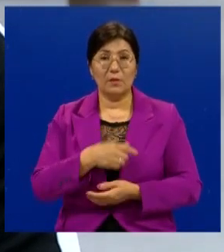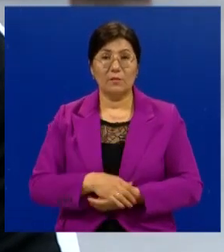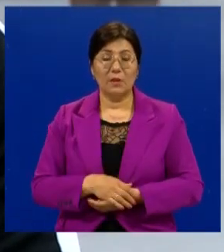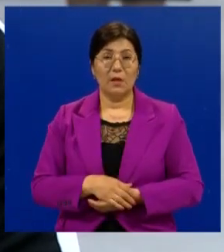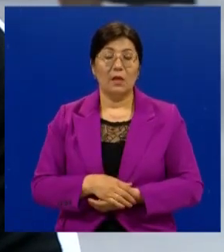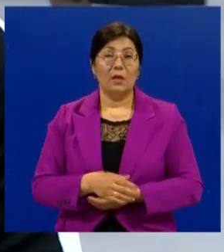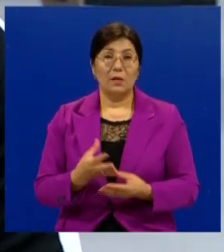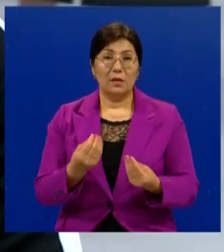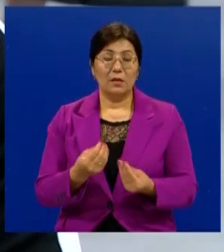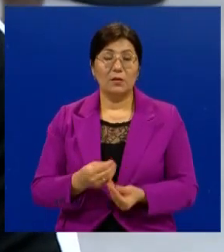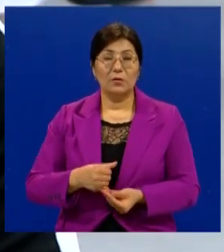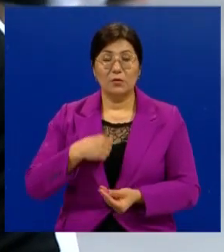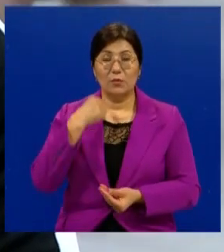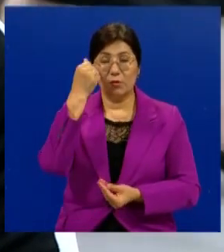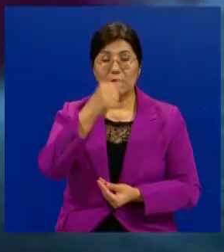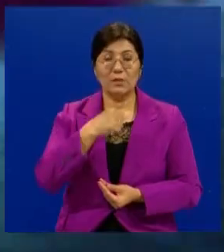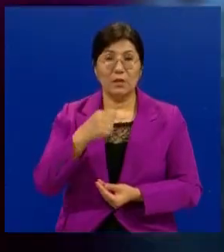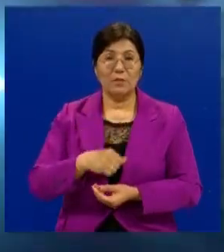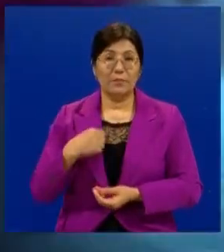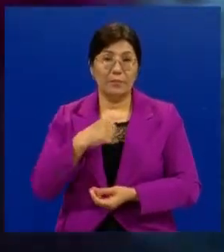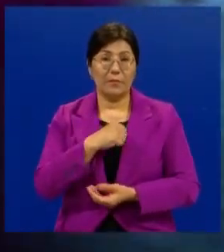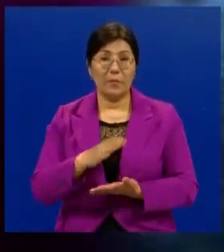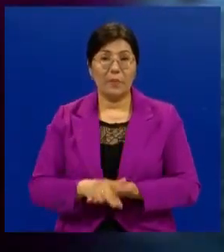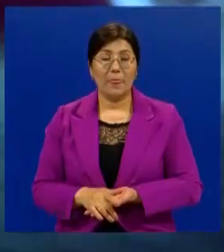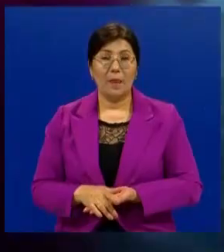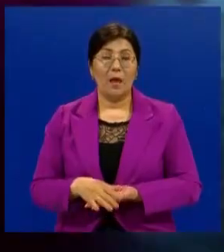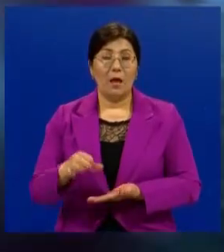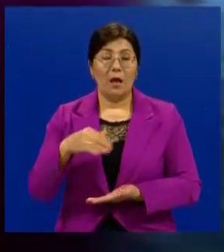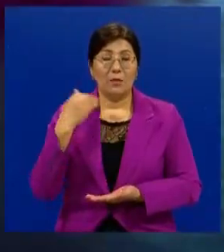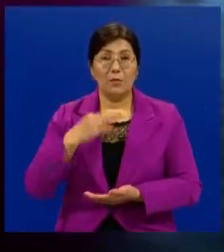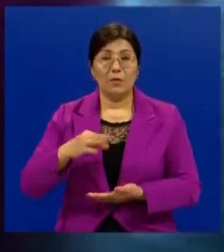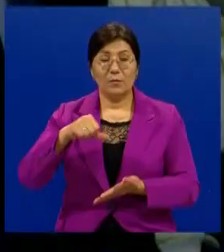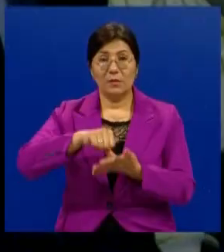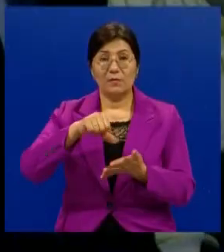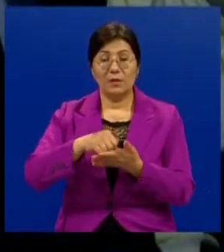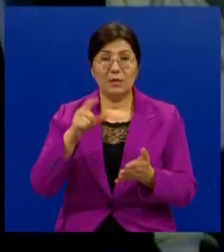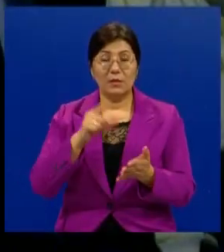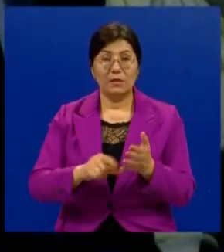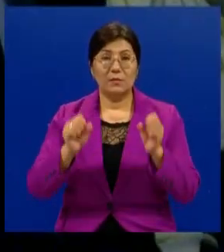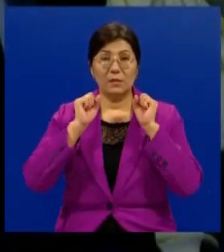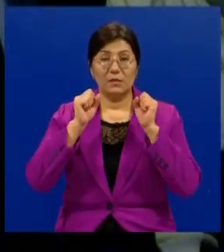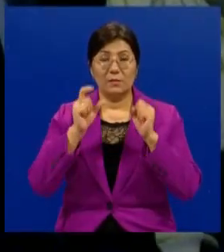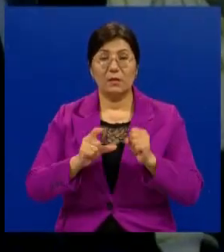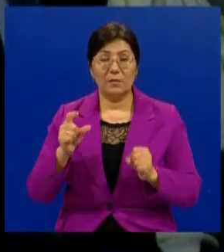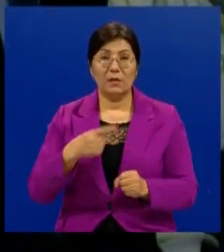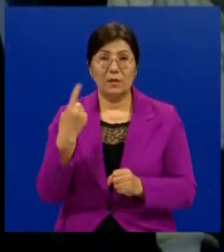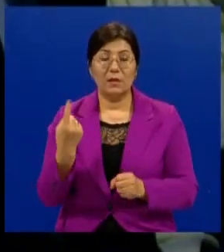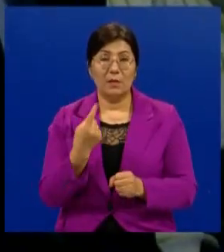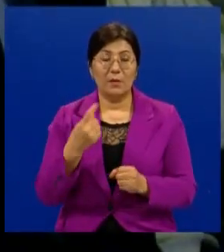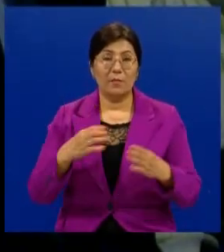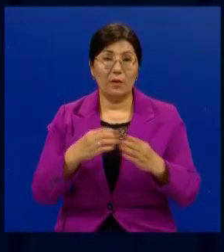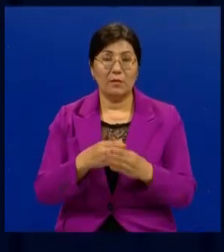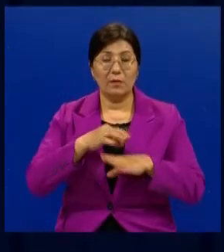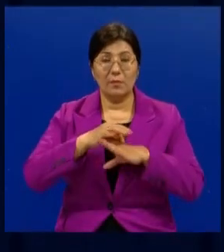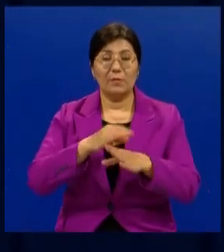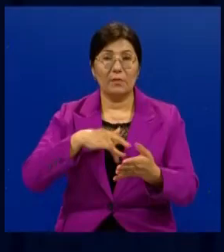сам, анализируя свою игру. От Актюбинской области в соревнованиях принимают участие 70 спортсменов. На первом этапе, прошедшем